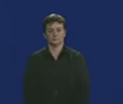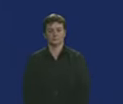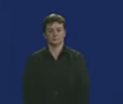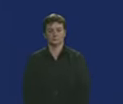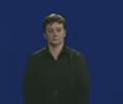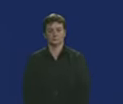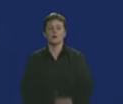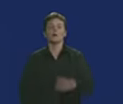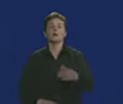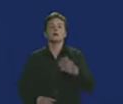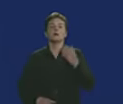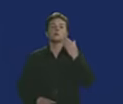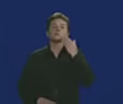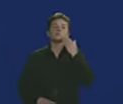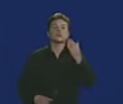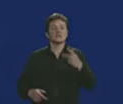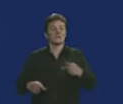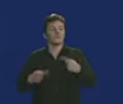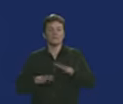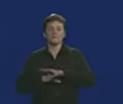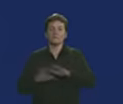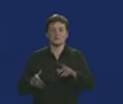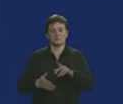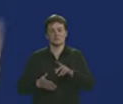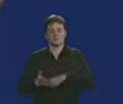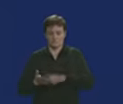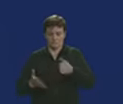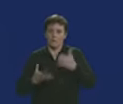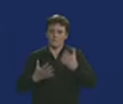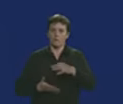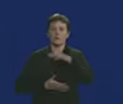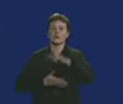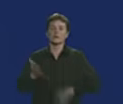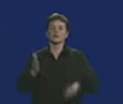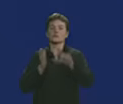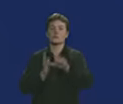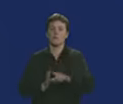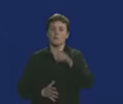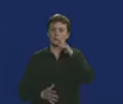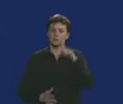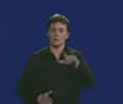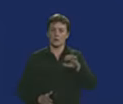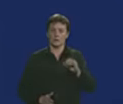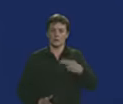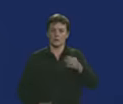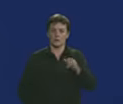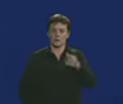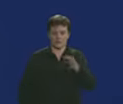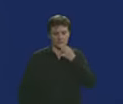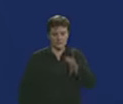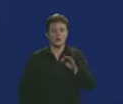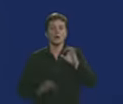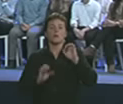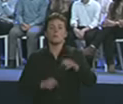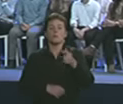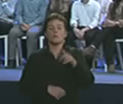Devant la douleur, quand la vie n'est plus la vie, j'ai voulu un texte de loi de Jean Leonetti qui permette d'arrêter un traitement lorsque